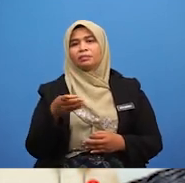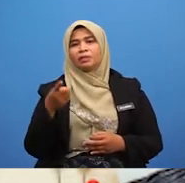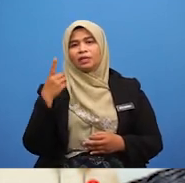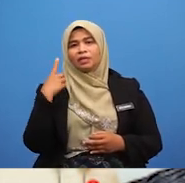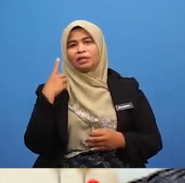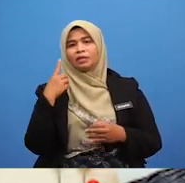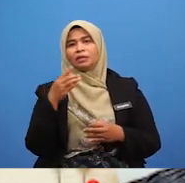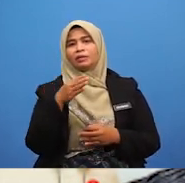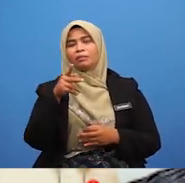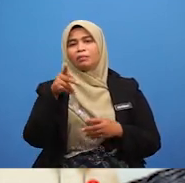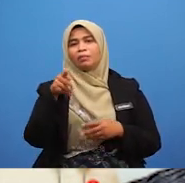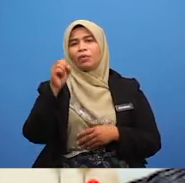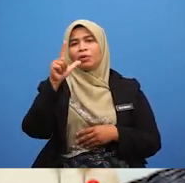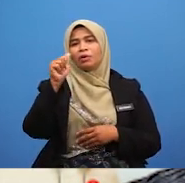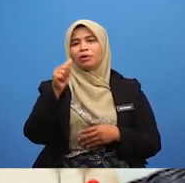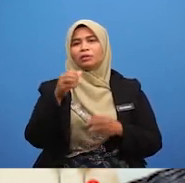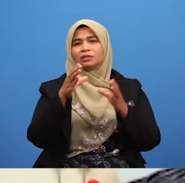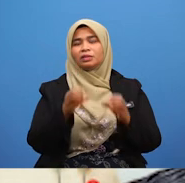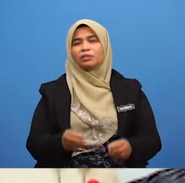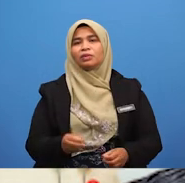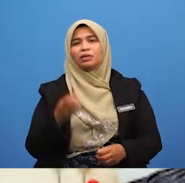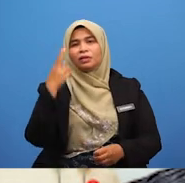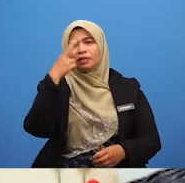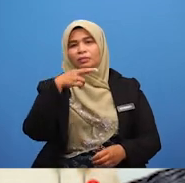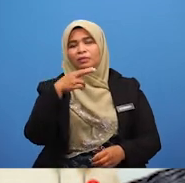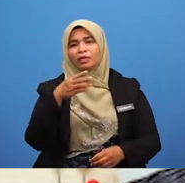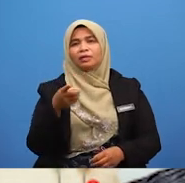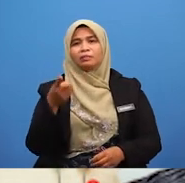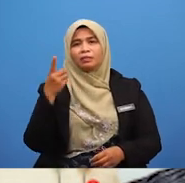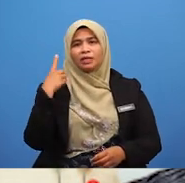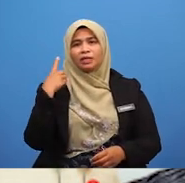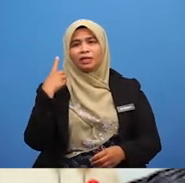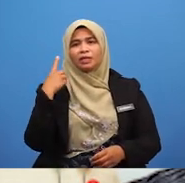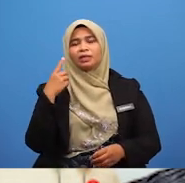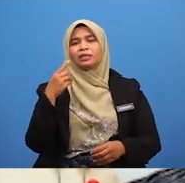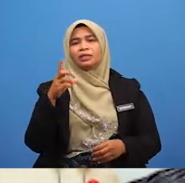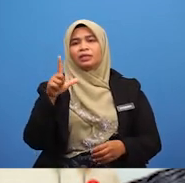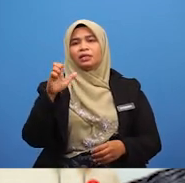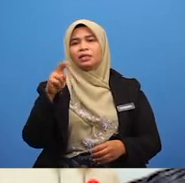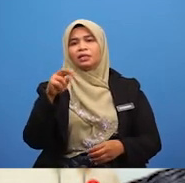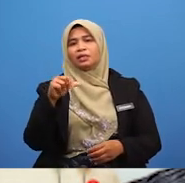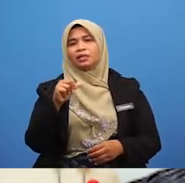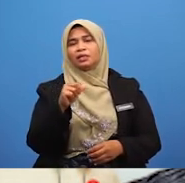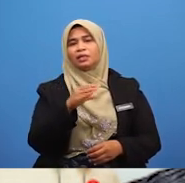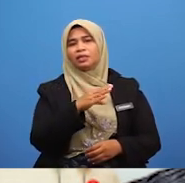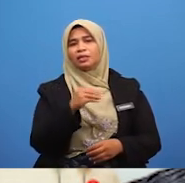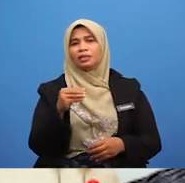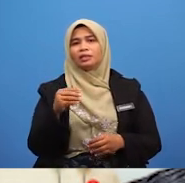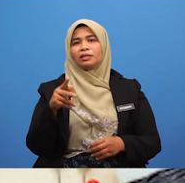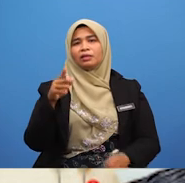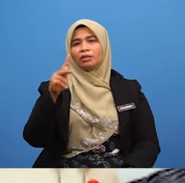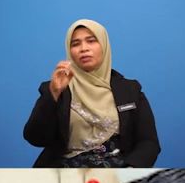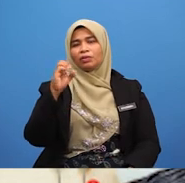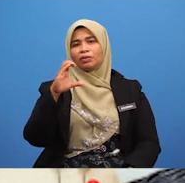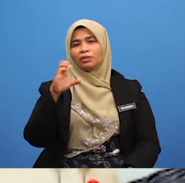belakang, pola seluar hadapan, pola seluar belakang, pola lengan, pola kola dan pola